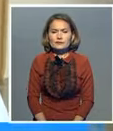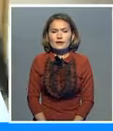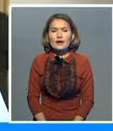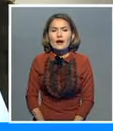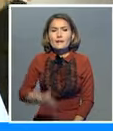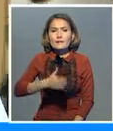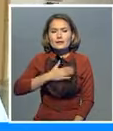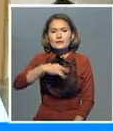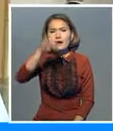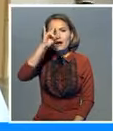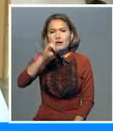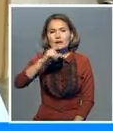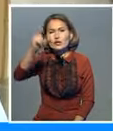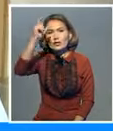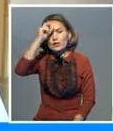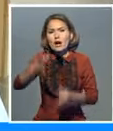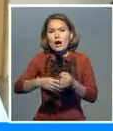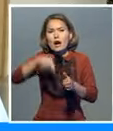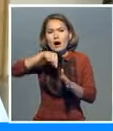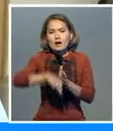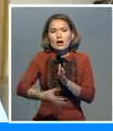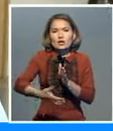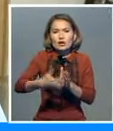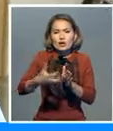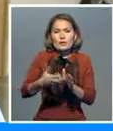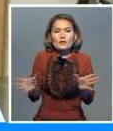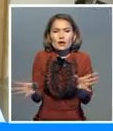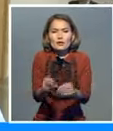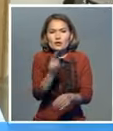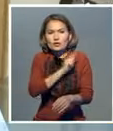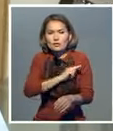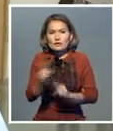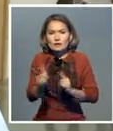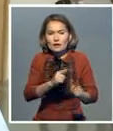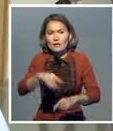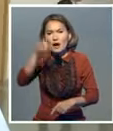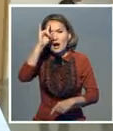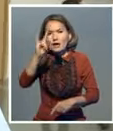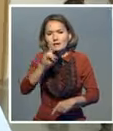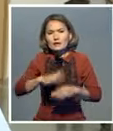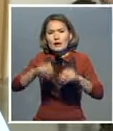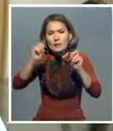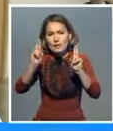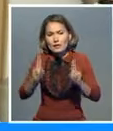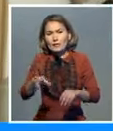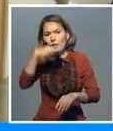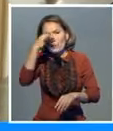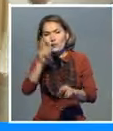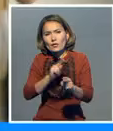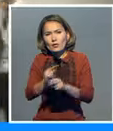Сәтін салса, біз қазақ-түрік археологиялық тобын құрып, біріккен жұмыс жасауға уағдаластық. Бізге қазақстандық мамандардың тәжірибесі